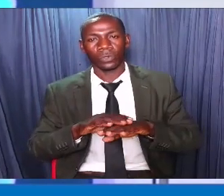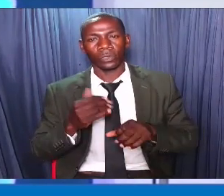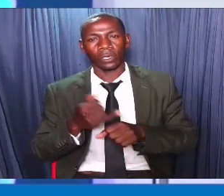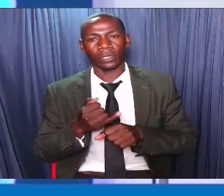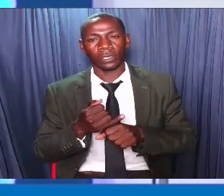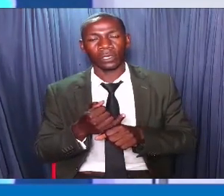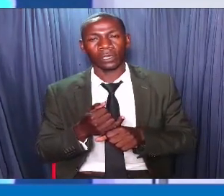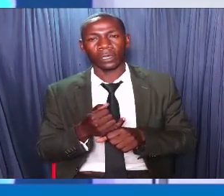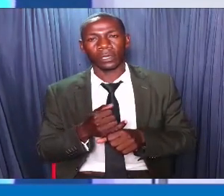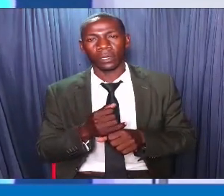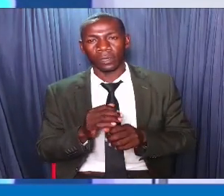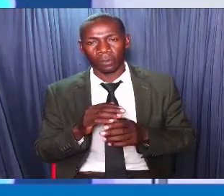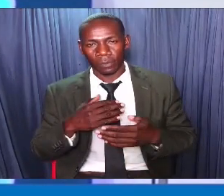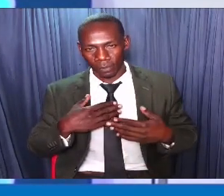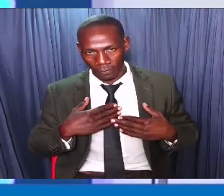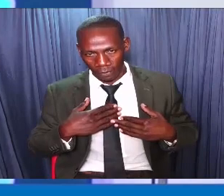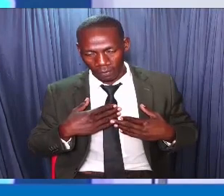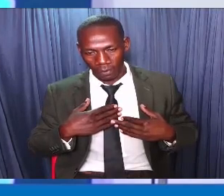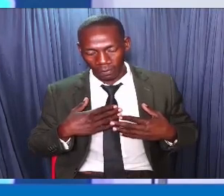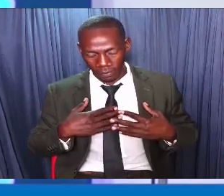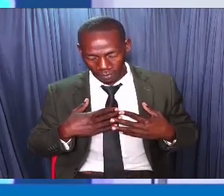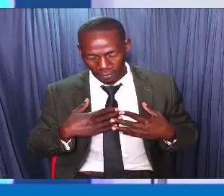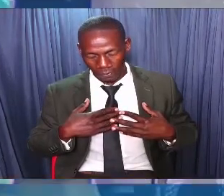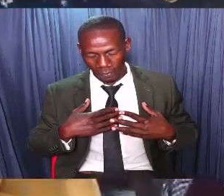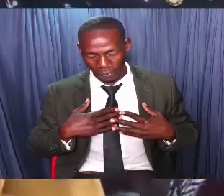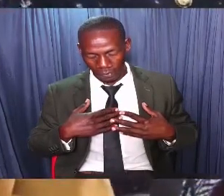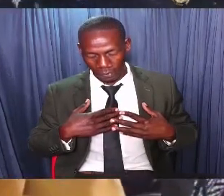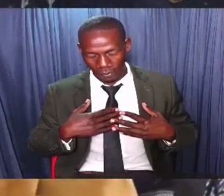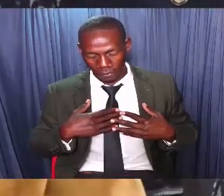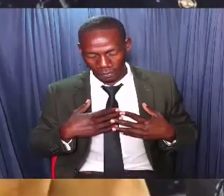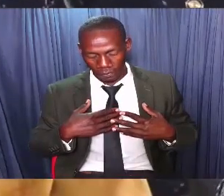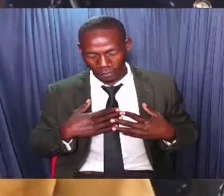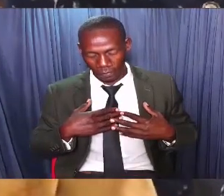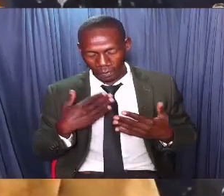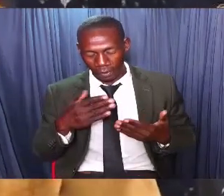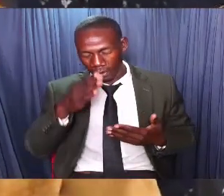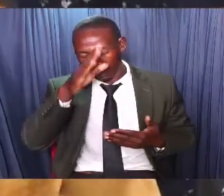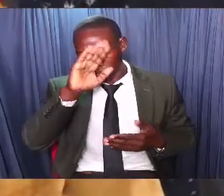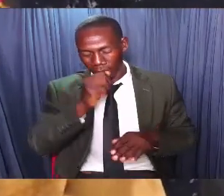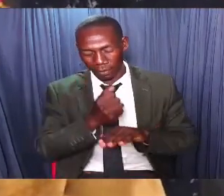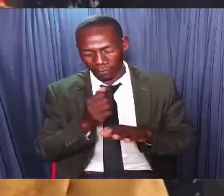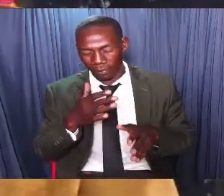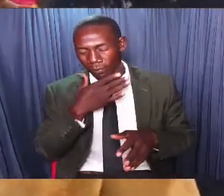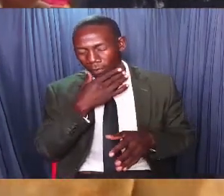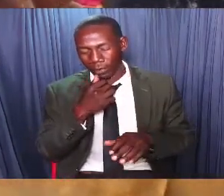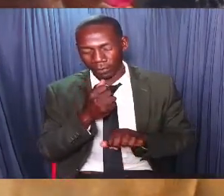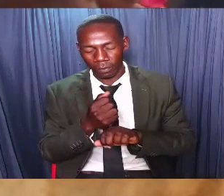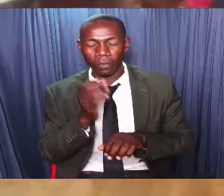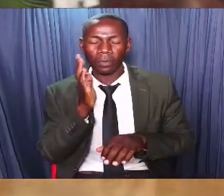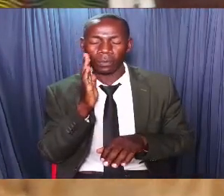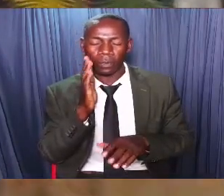to do good Na things. Naomba kwa jina la Yesu. I ask in the name of Jesus. Tunamishe vichwa vyetu. We bow down our heads. Asante Mungu wa baba missionary na mama